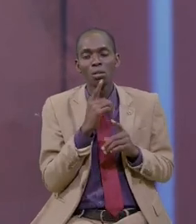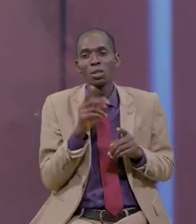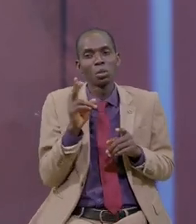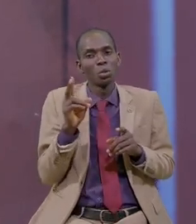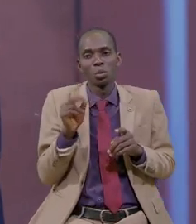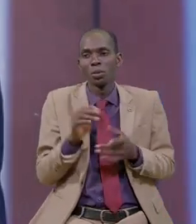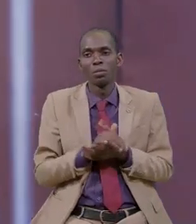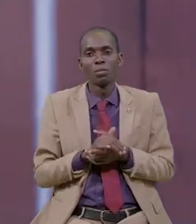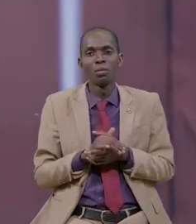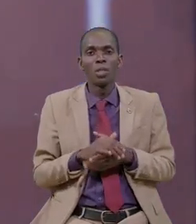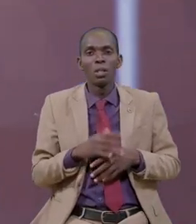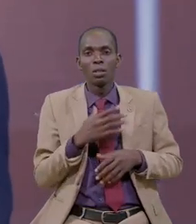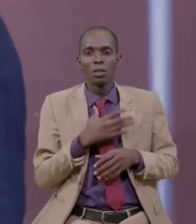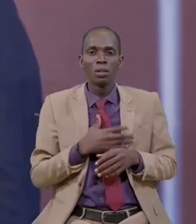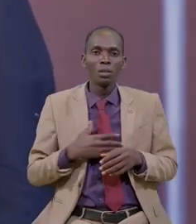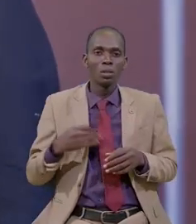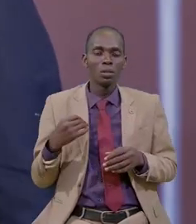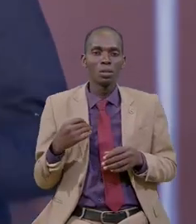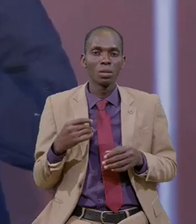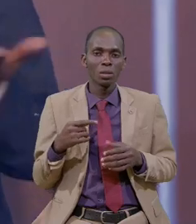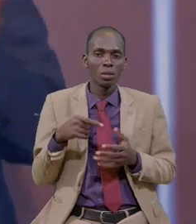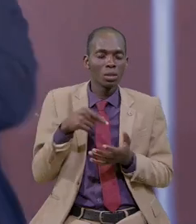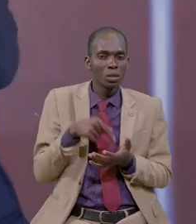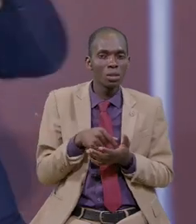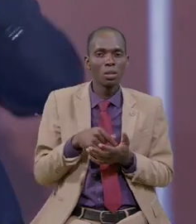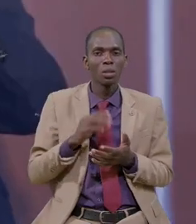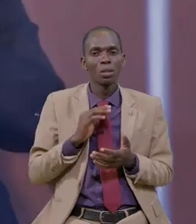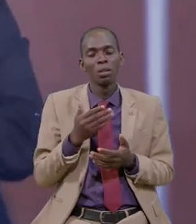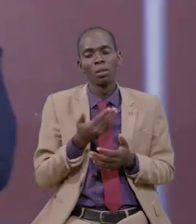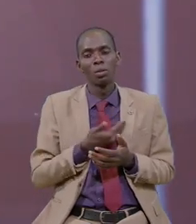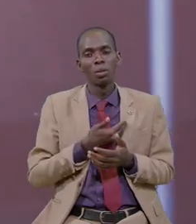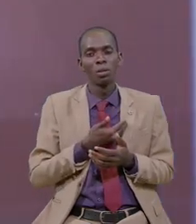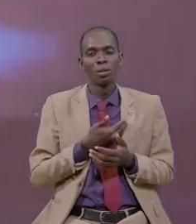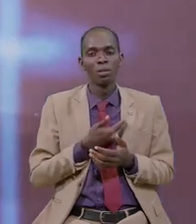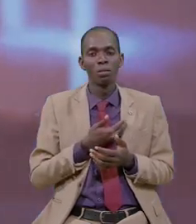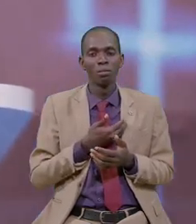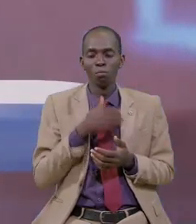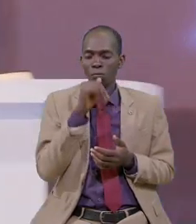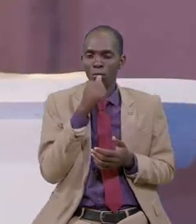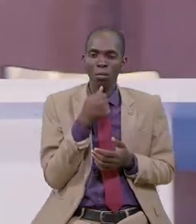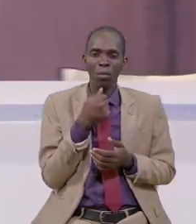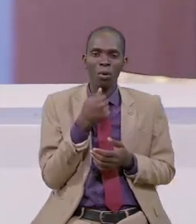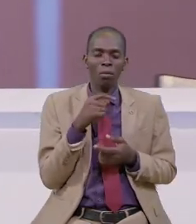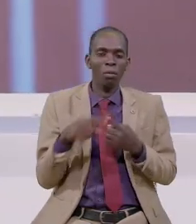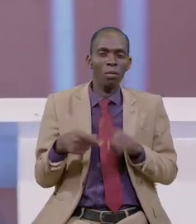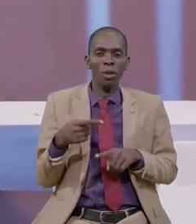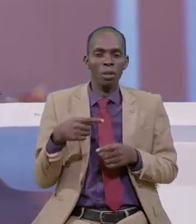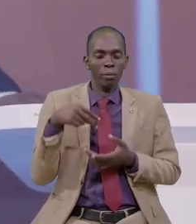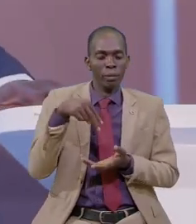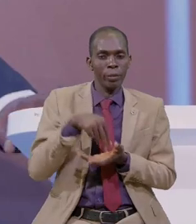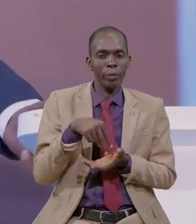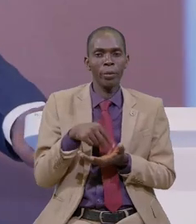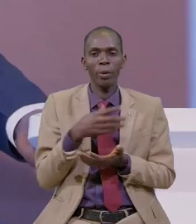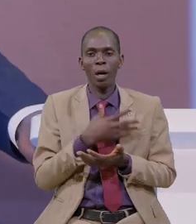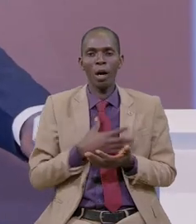l'appel. Et ce prédicateur ami qui prêchait avec nous ici, il s'est levé. Et